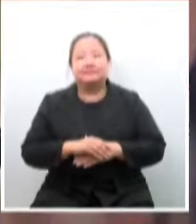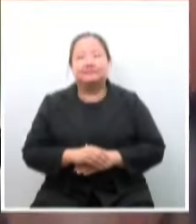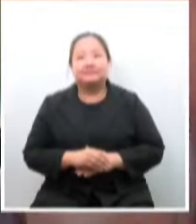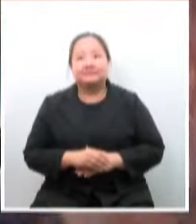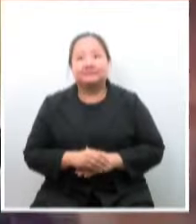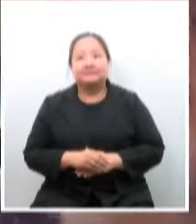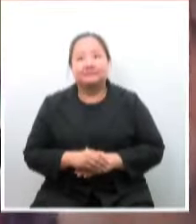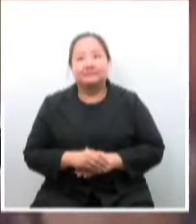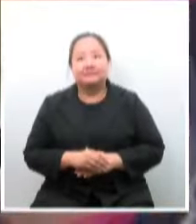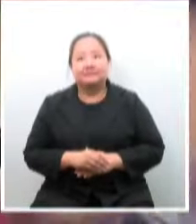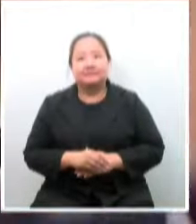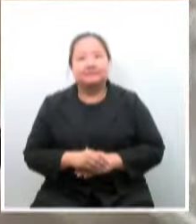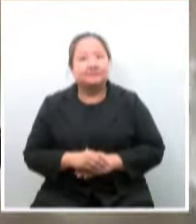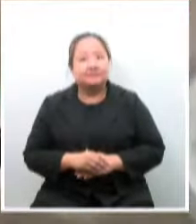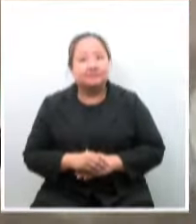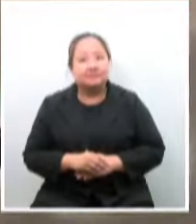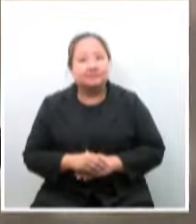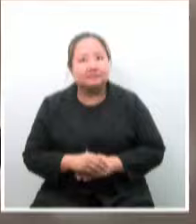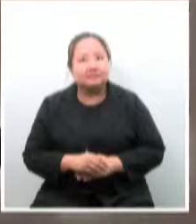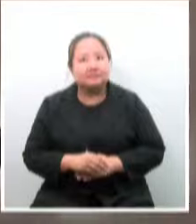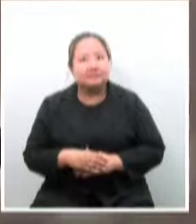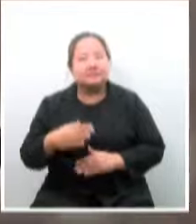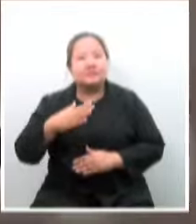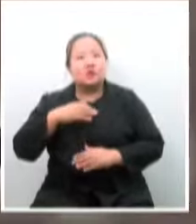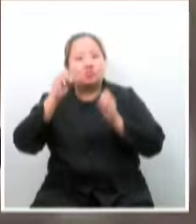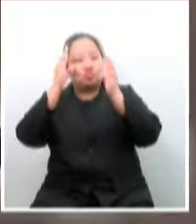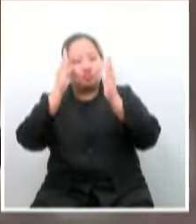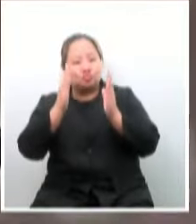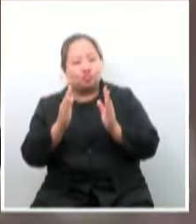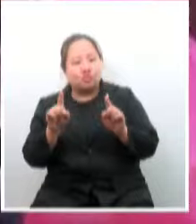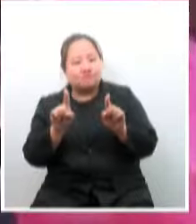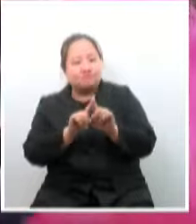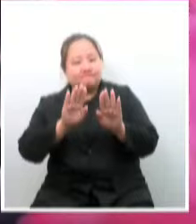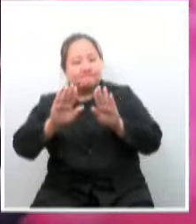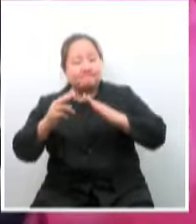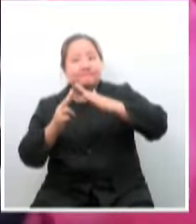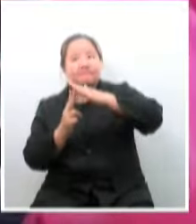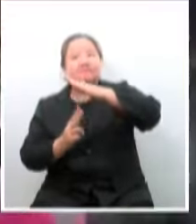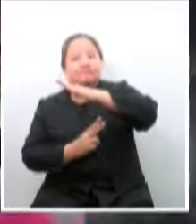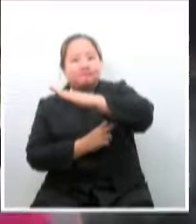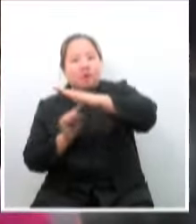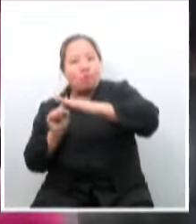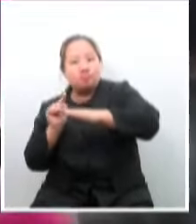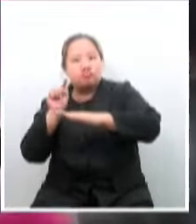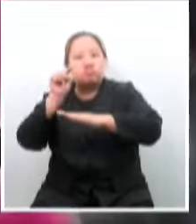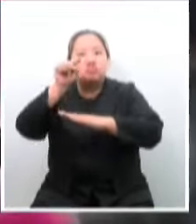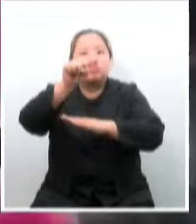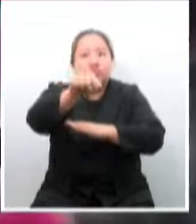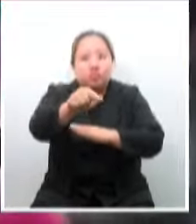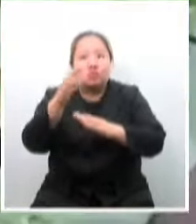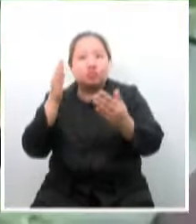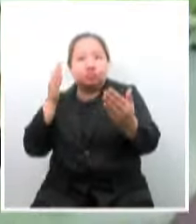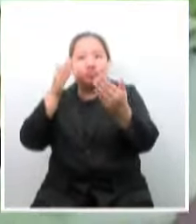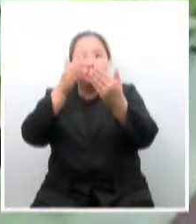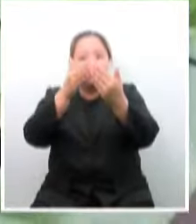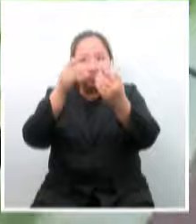งามจะเป็นเหมืองสะพานให้เจ้าข้ามสู่จุดหมาย